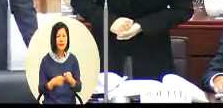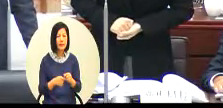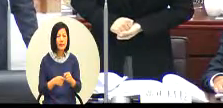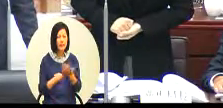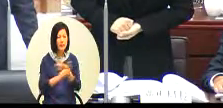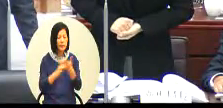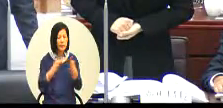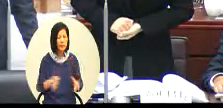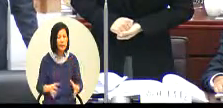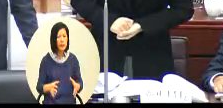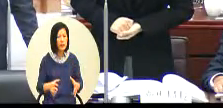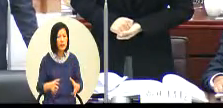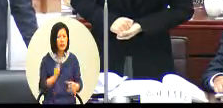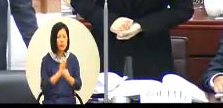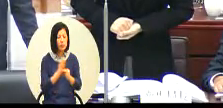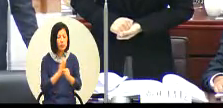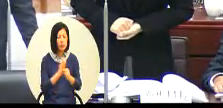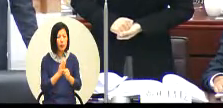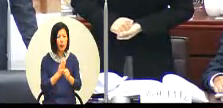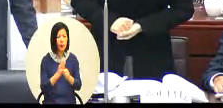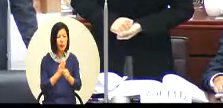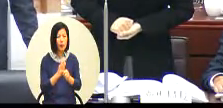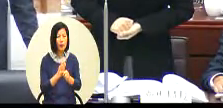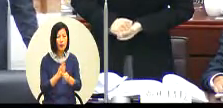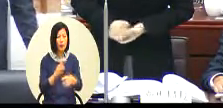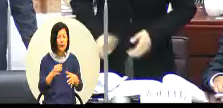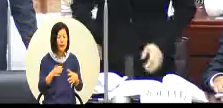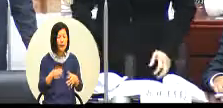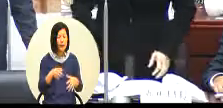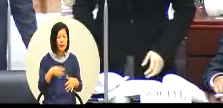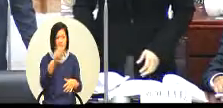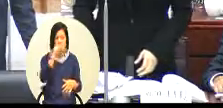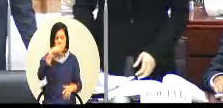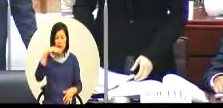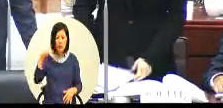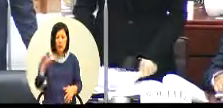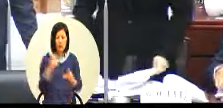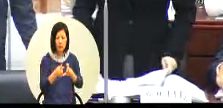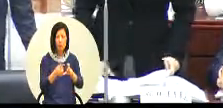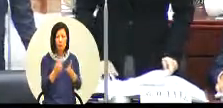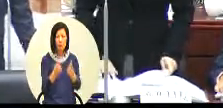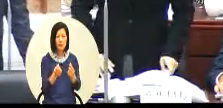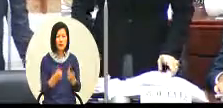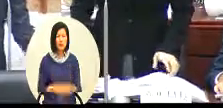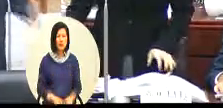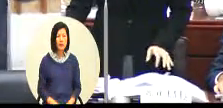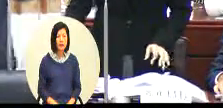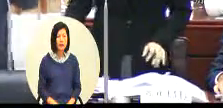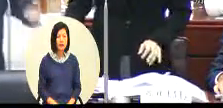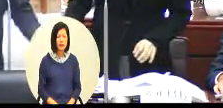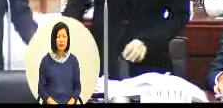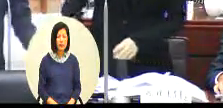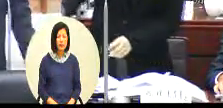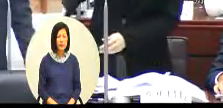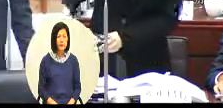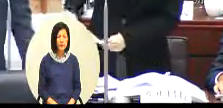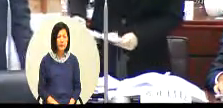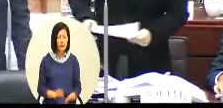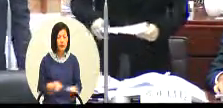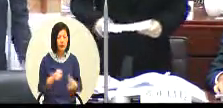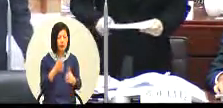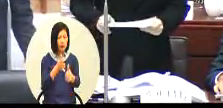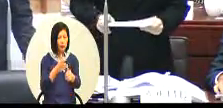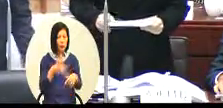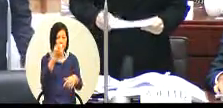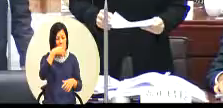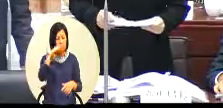中最重要的在示范点是我们凤山区嘛，也非常有幸在凤山区。好，我就单单问你，凤山区